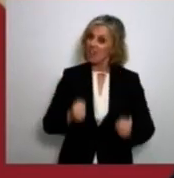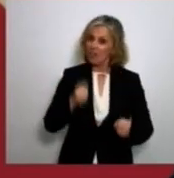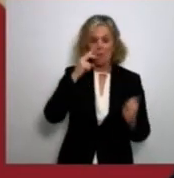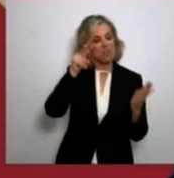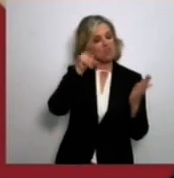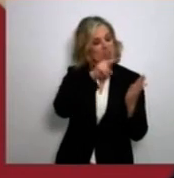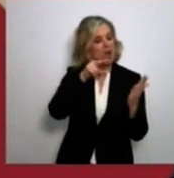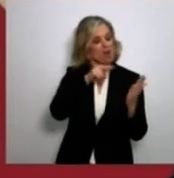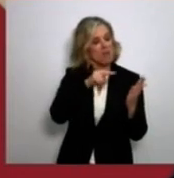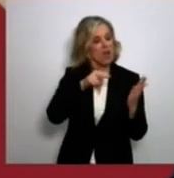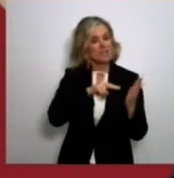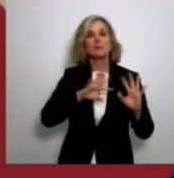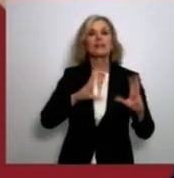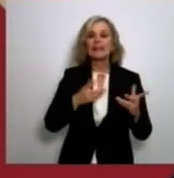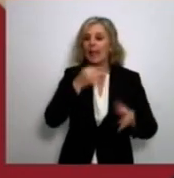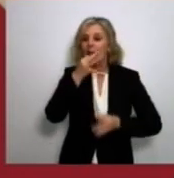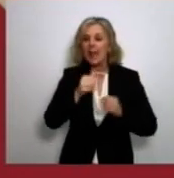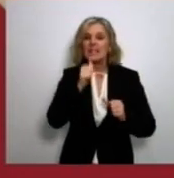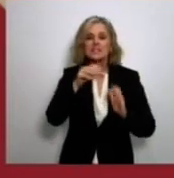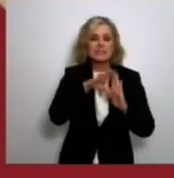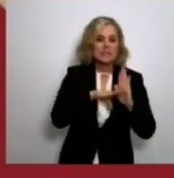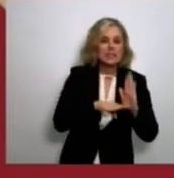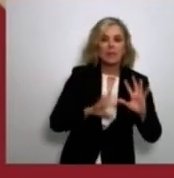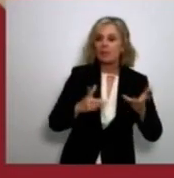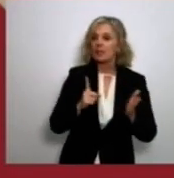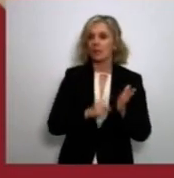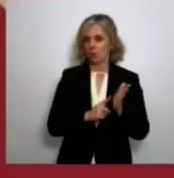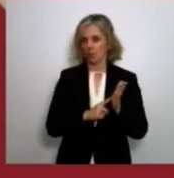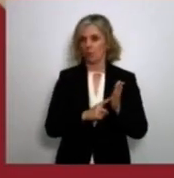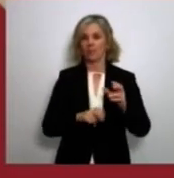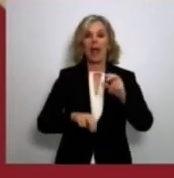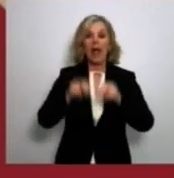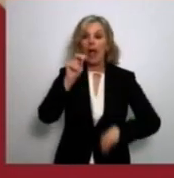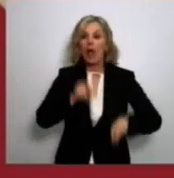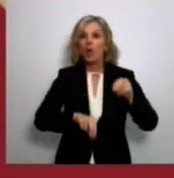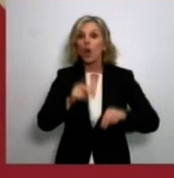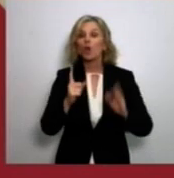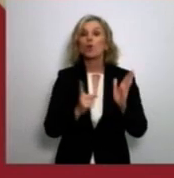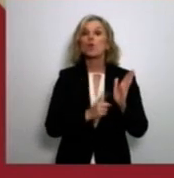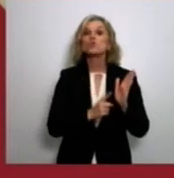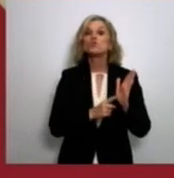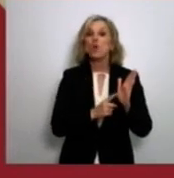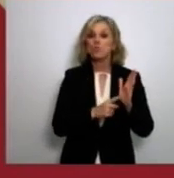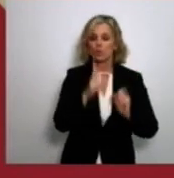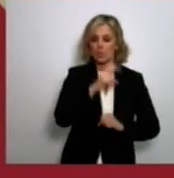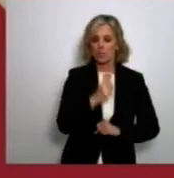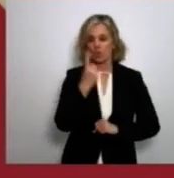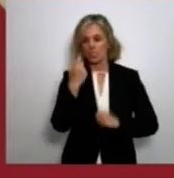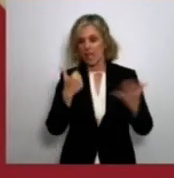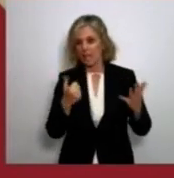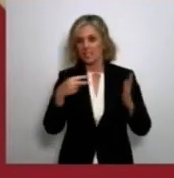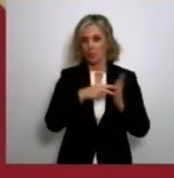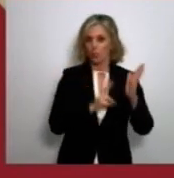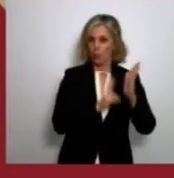Σύνταγμα και το τι ισχύει στους νόμους του κράτους. Ο εκλογικός νόμος, με το Προεδρικό Διάταγμα 26 του